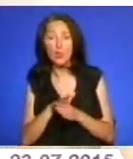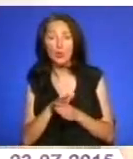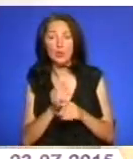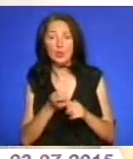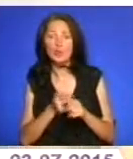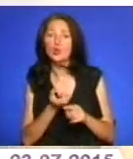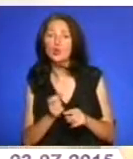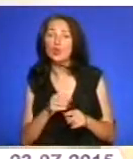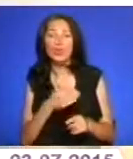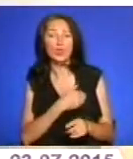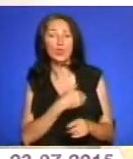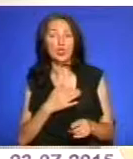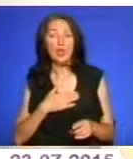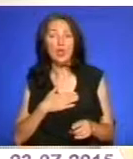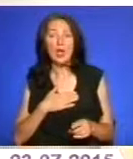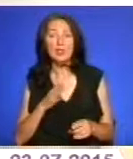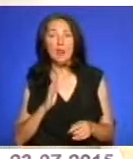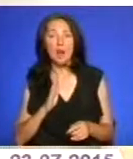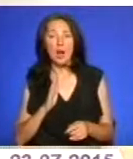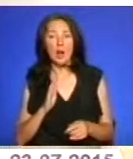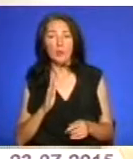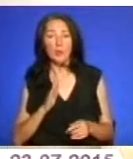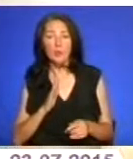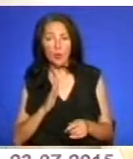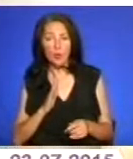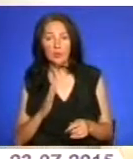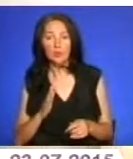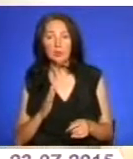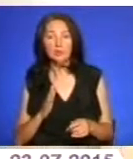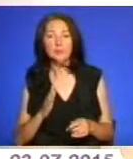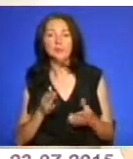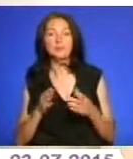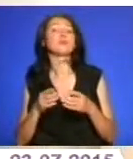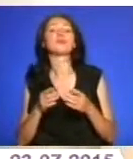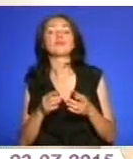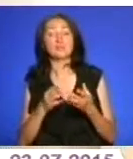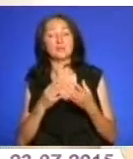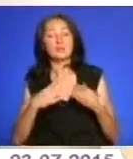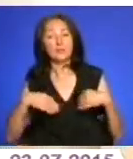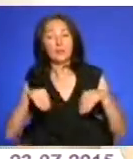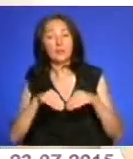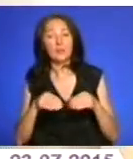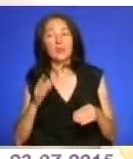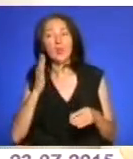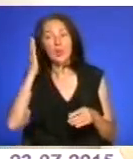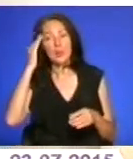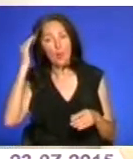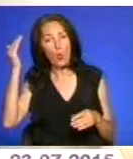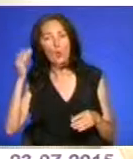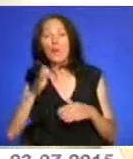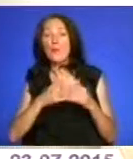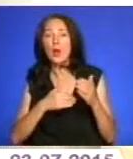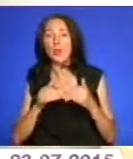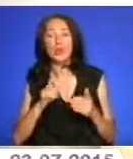дуже би хотілося, щоб у нас був гармонійне поєднання теорії і практики, щоб ми чули ваші